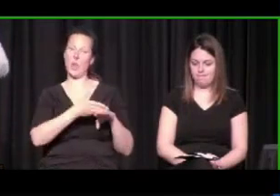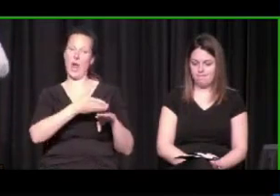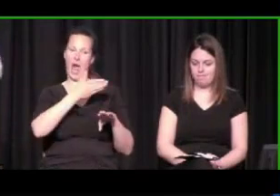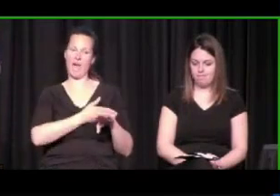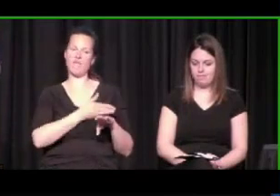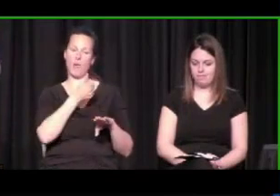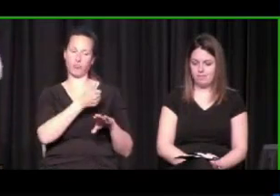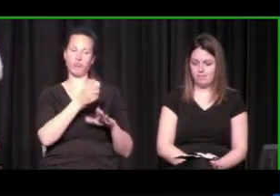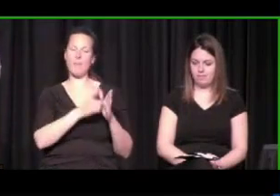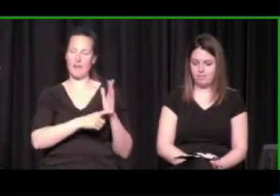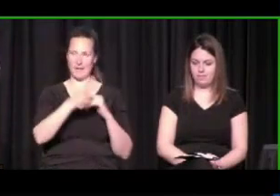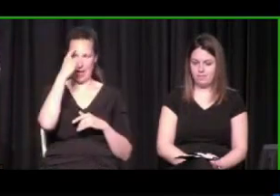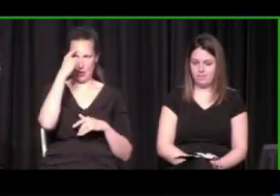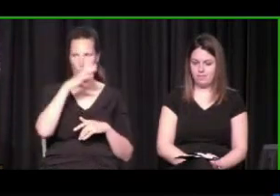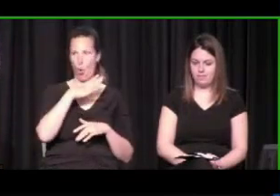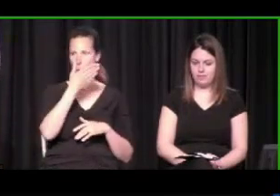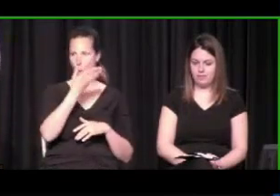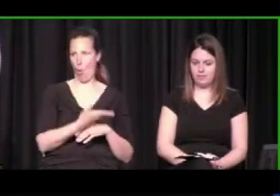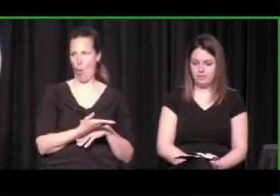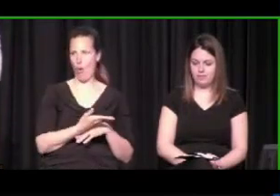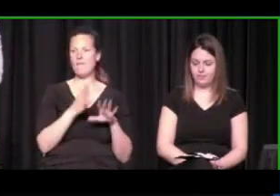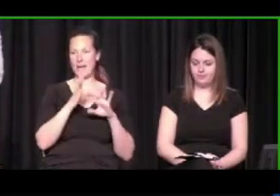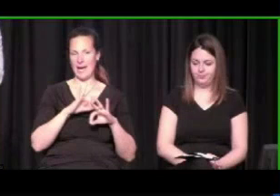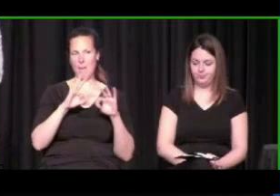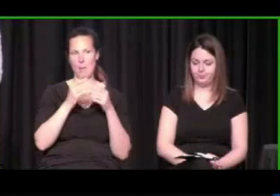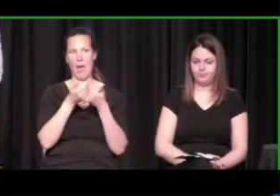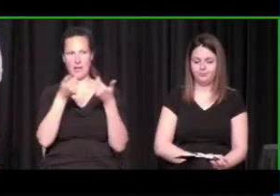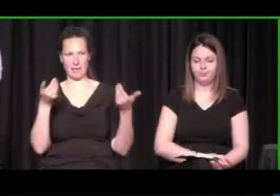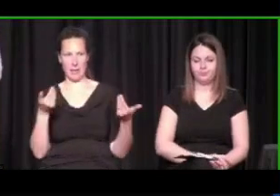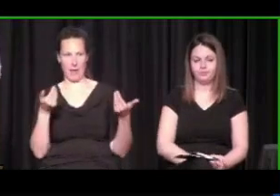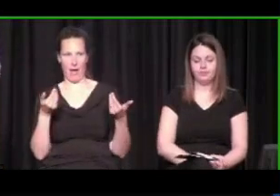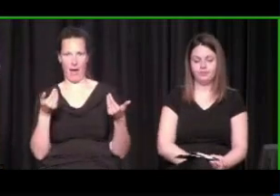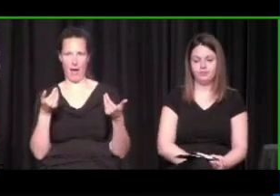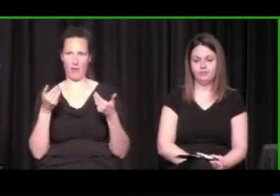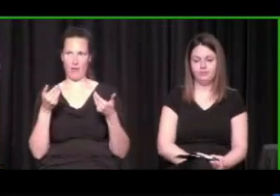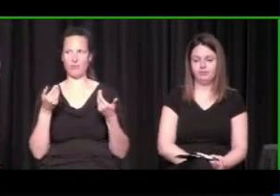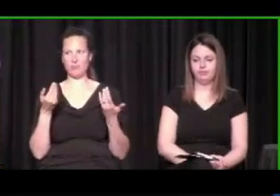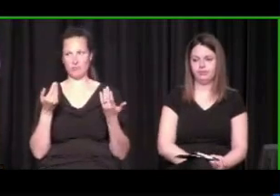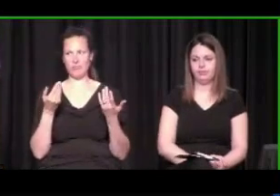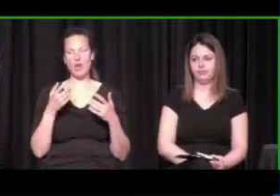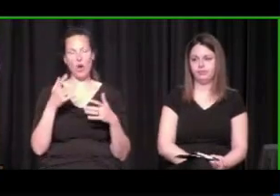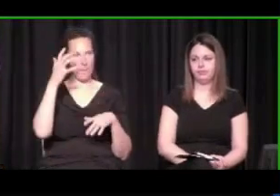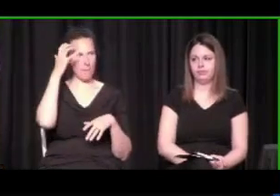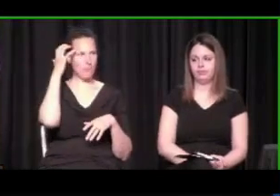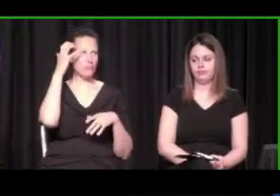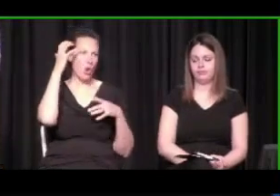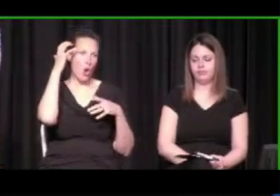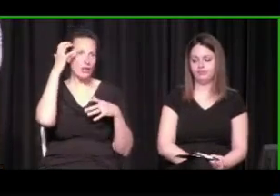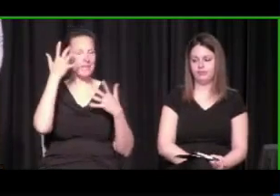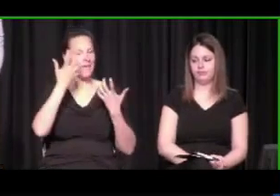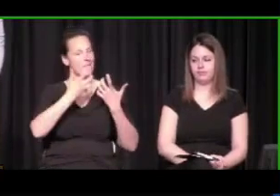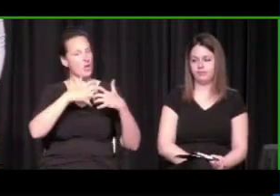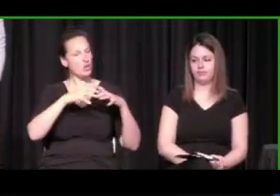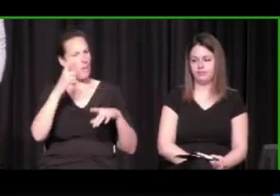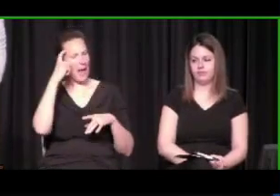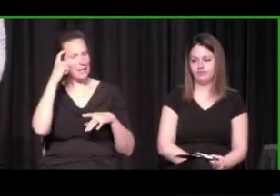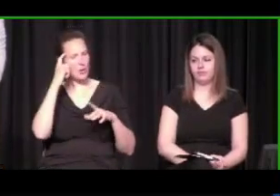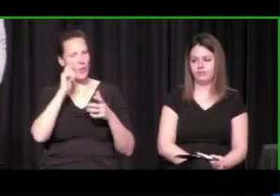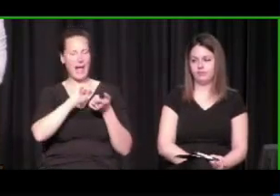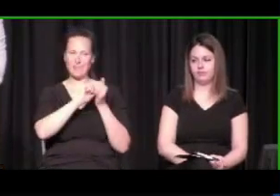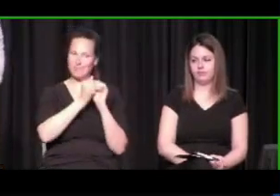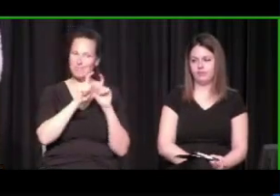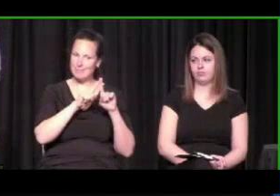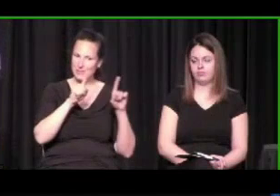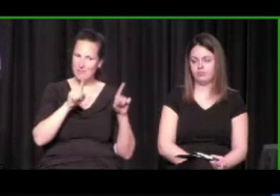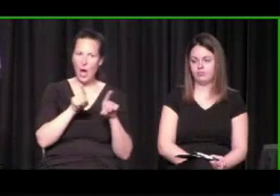18 ans. Donc, ici, il y a quelque chose de là qui est très important. Donc, on parle ici d'un fonctionnement intellectuel qui est différent, de capacités